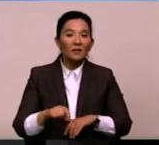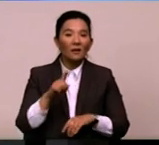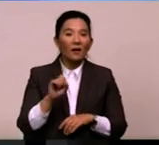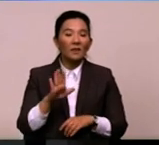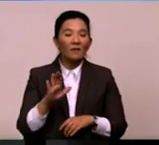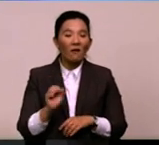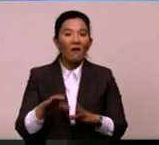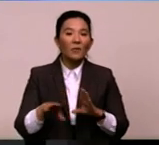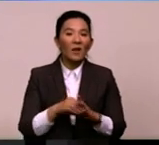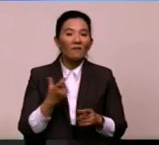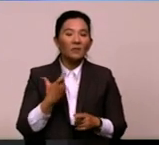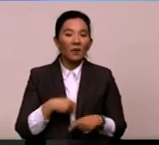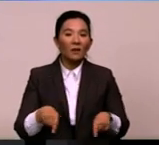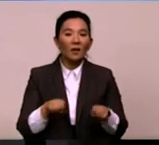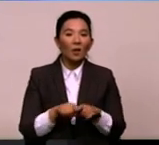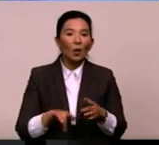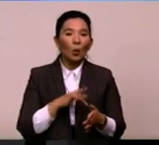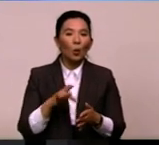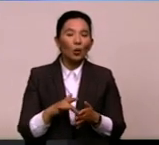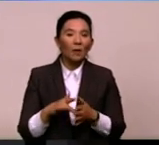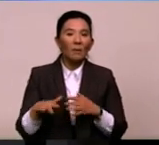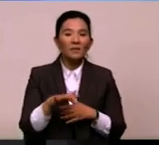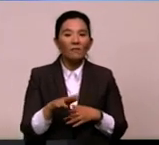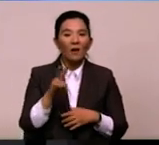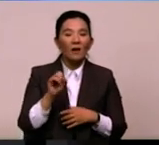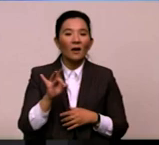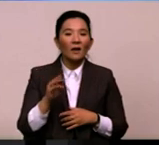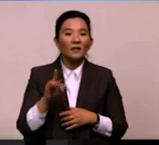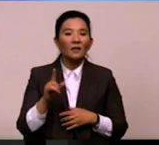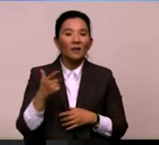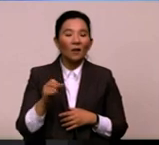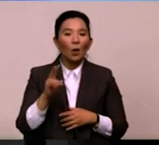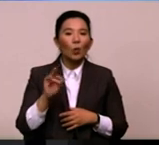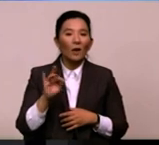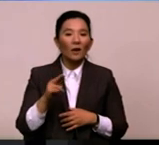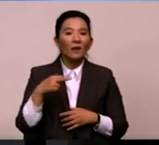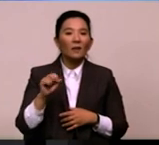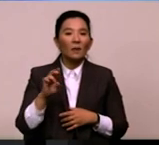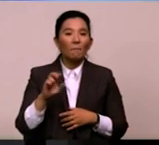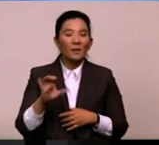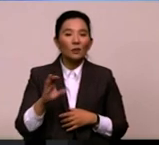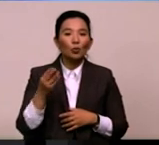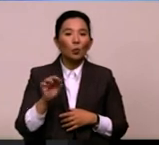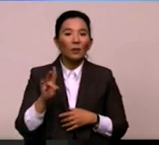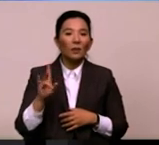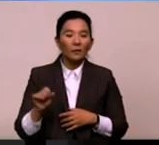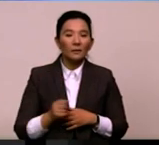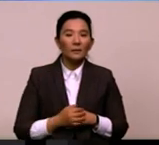ханства вбирали в себя такие горные массивы, как Каратыген, Куляб, Дарбас и Шугна.